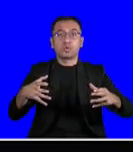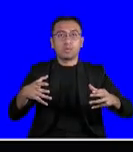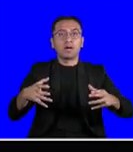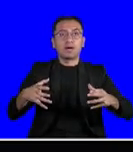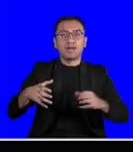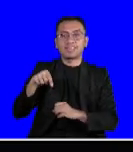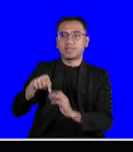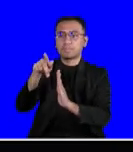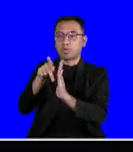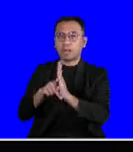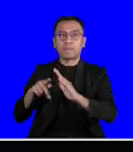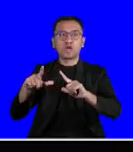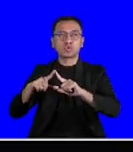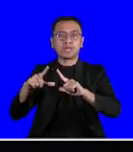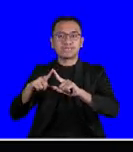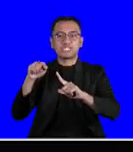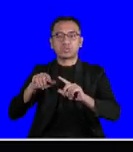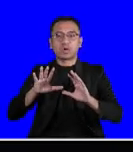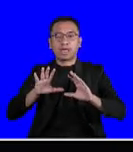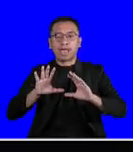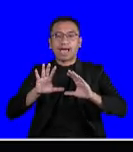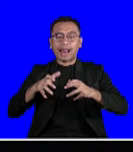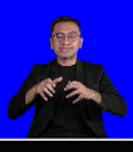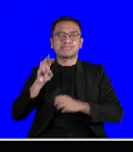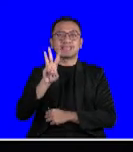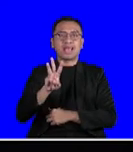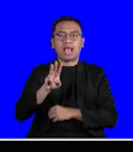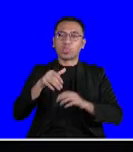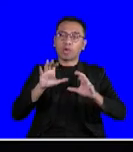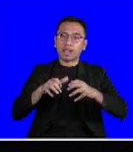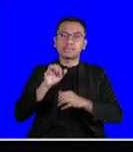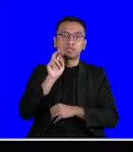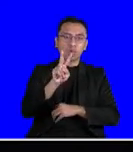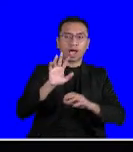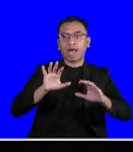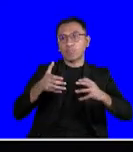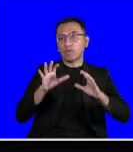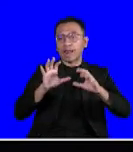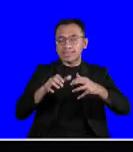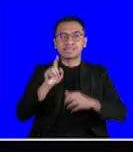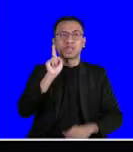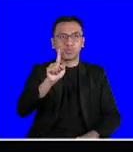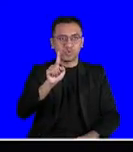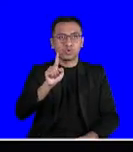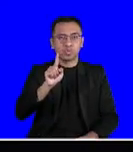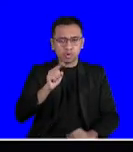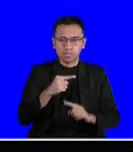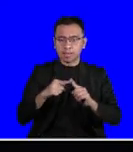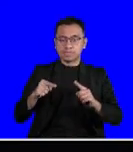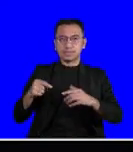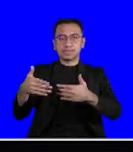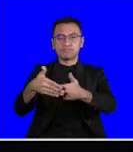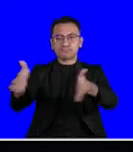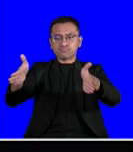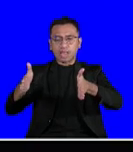program asuransinya pada kelas 3 atau kelas 2 atau kelas 1, ya. Kemudian kamar yang tersedia ternyata